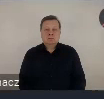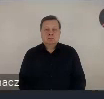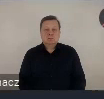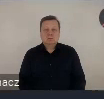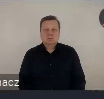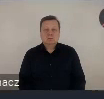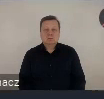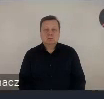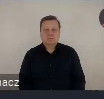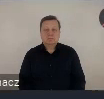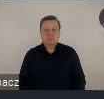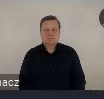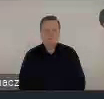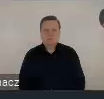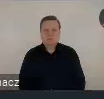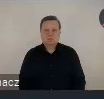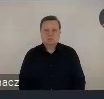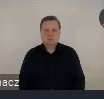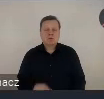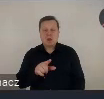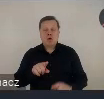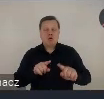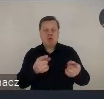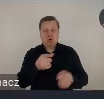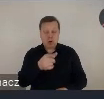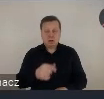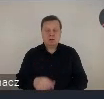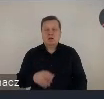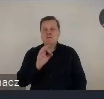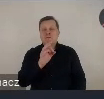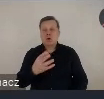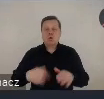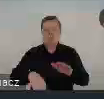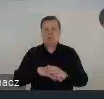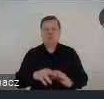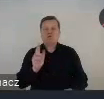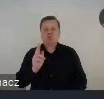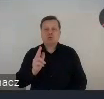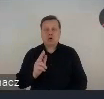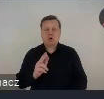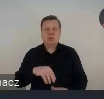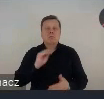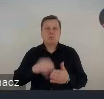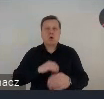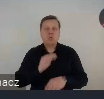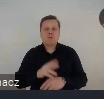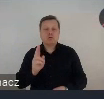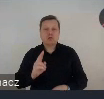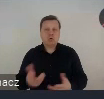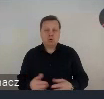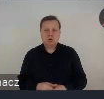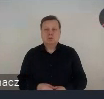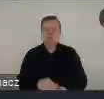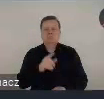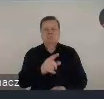Osobami upoważnionymi ze strony organizacji są osoby, które widnieją w